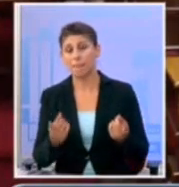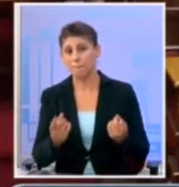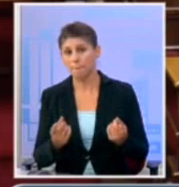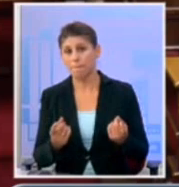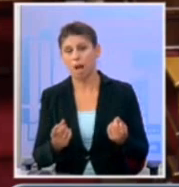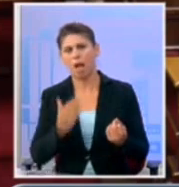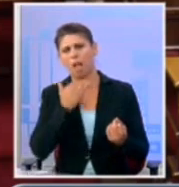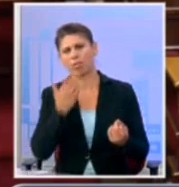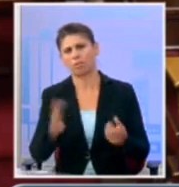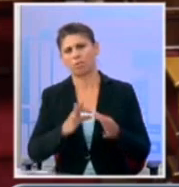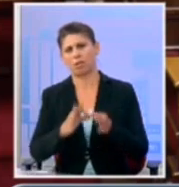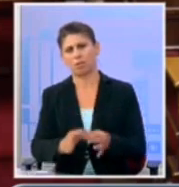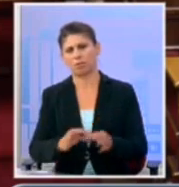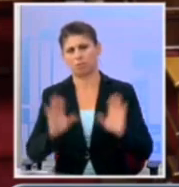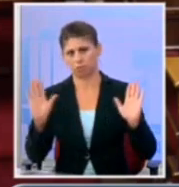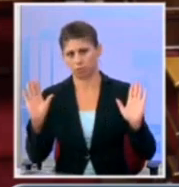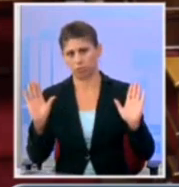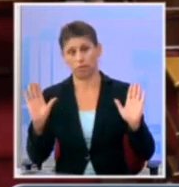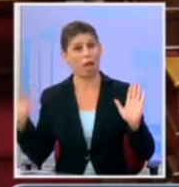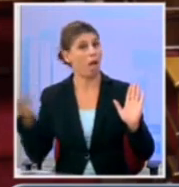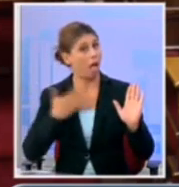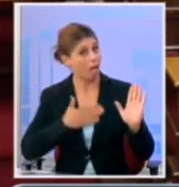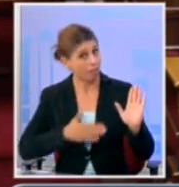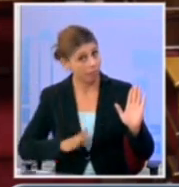Η πρόκληση δεν μπορεί να συνεχιστεί.